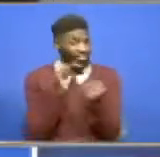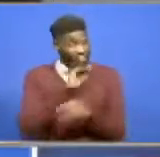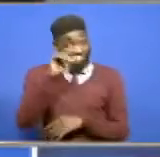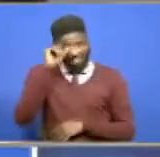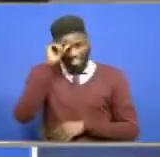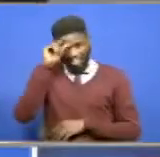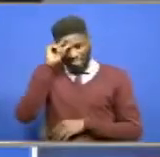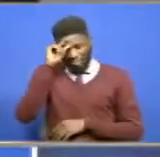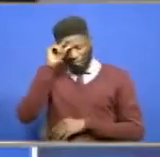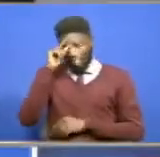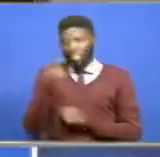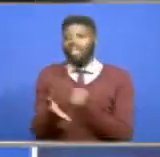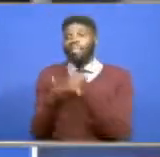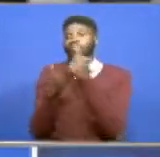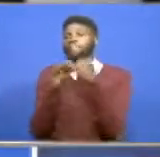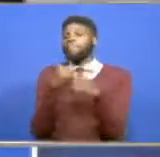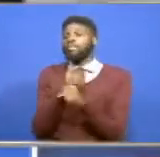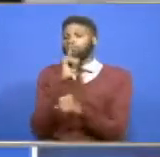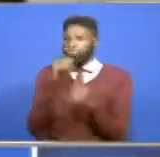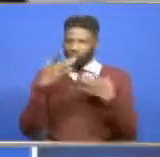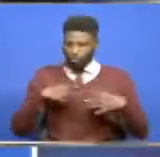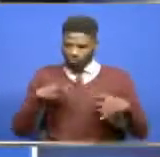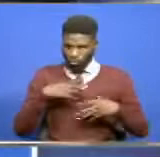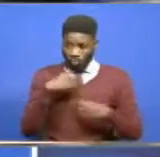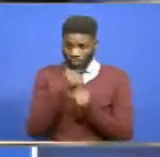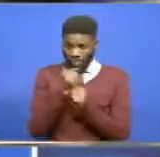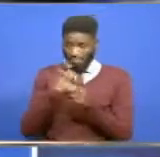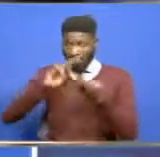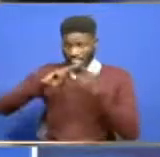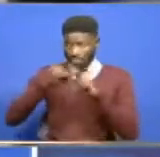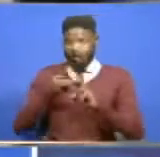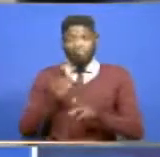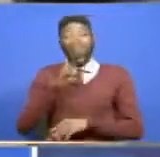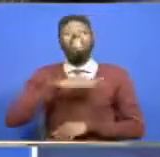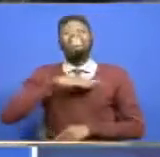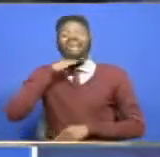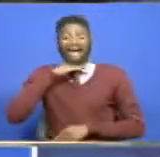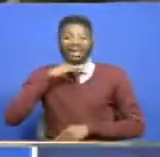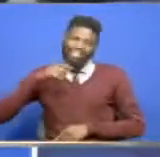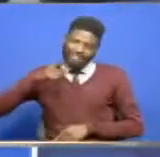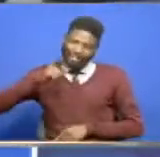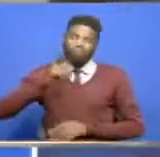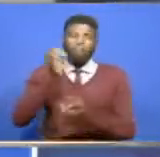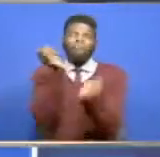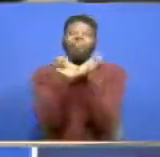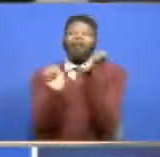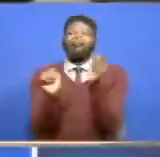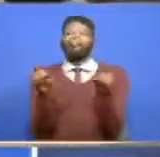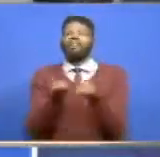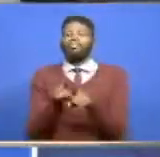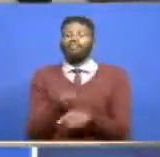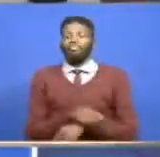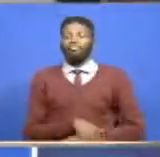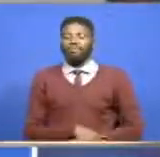those who caused the death of their loved one face the music. Timothy Kipnusu, Channel One News.